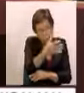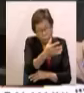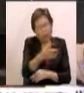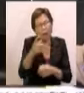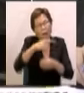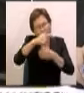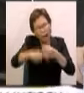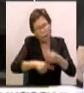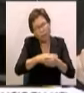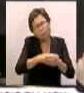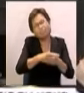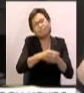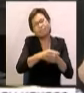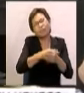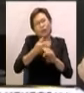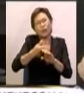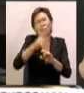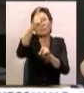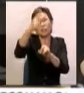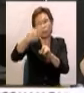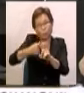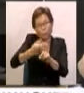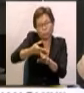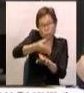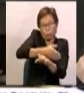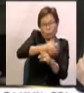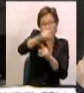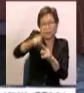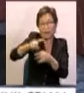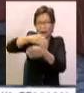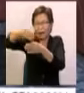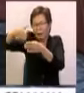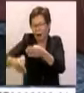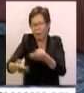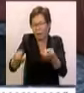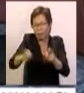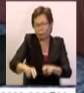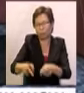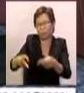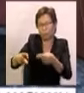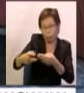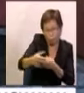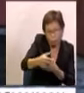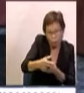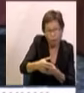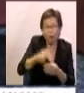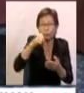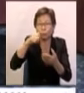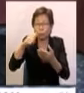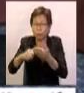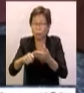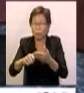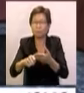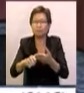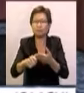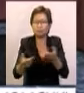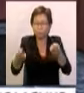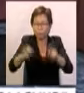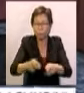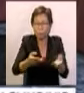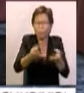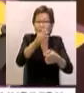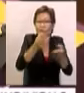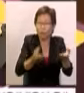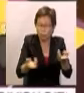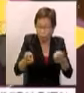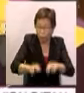mengenai kedudukan mereka sebulan sebelum tarikh akhir kontrak ditamatkan. Menerusi surat yang diterima, kontrak perkhidmatan